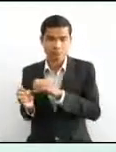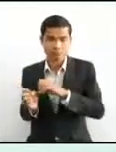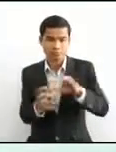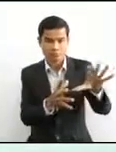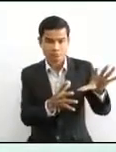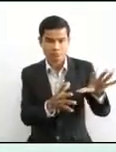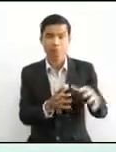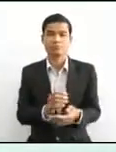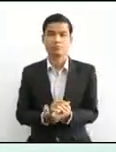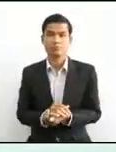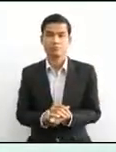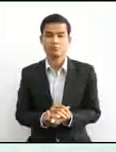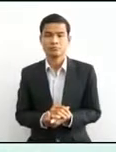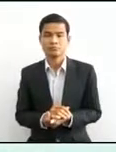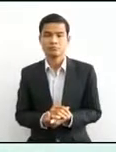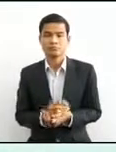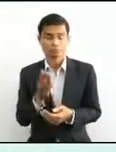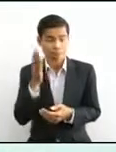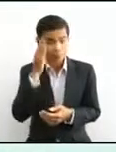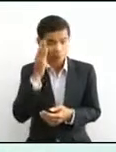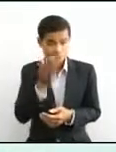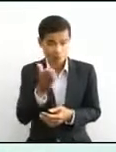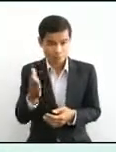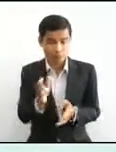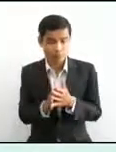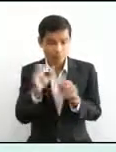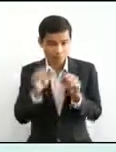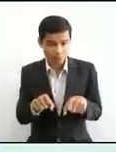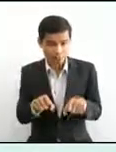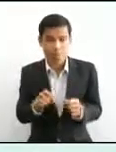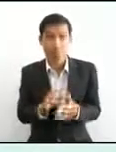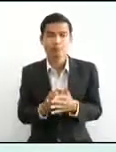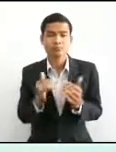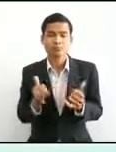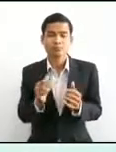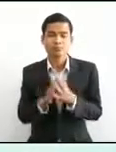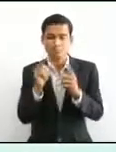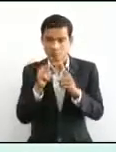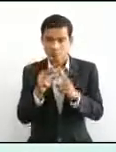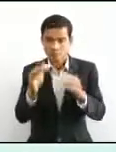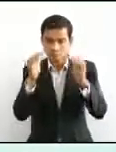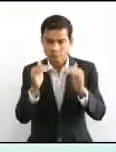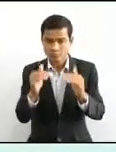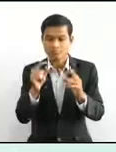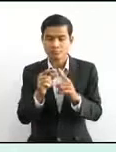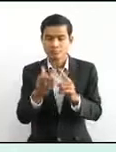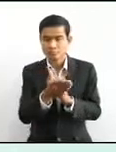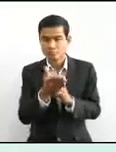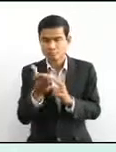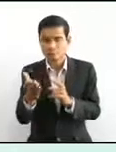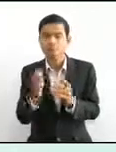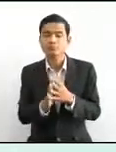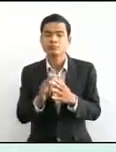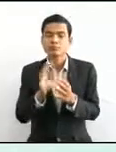bò bò toàn đấy con chị ăn nữa tạ ở lấy bịa bắt tọt tiết con chị nè ăn nè